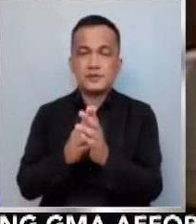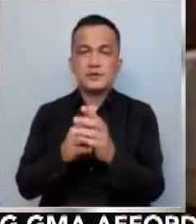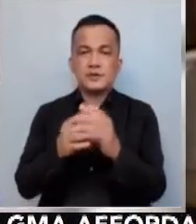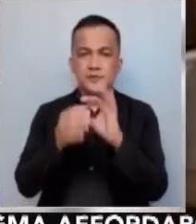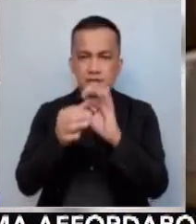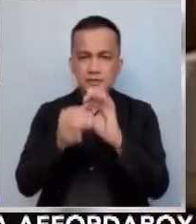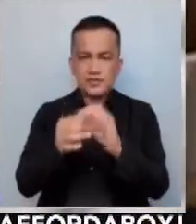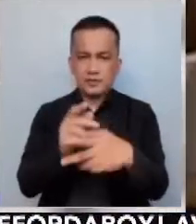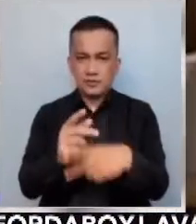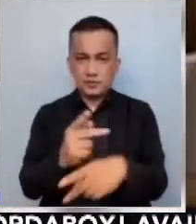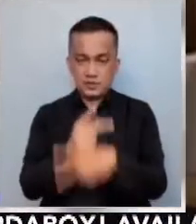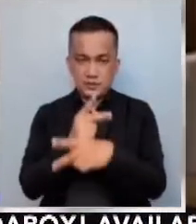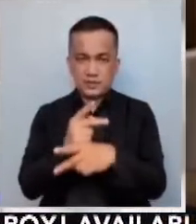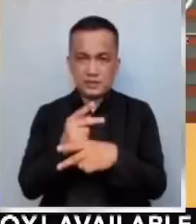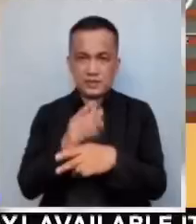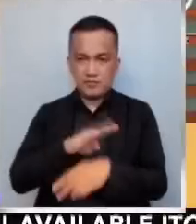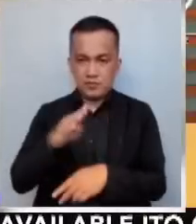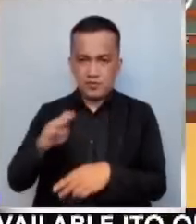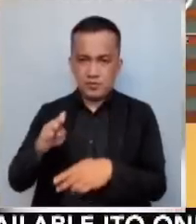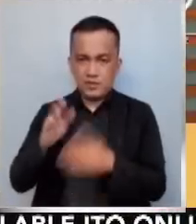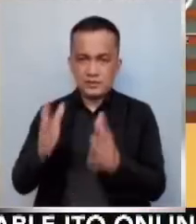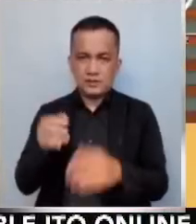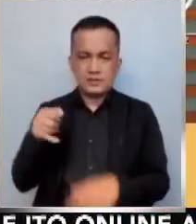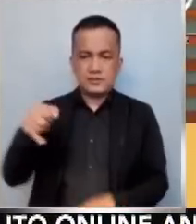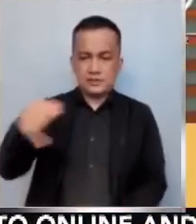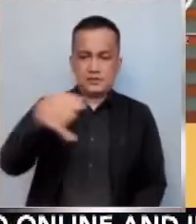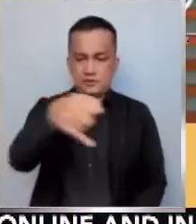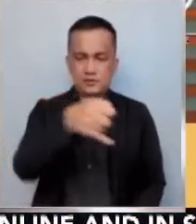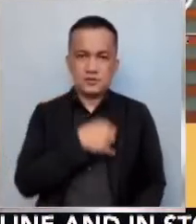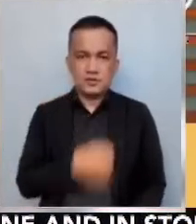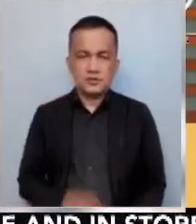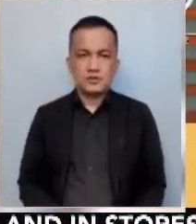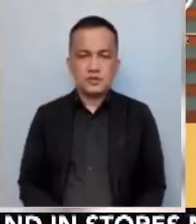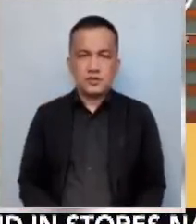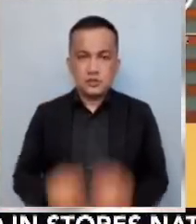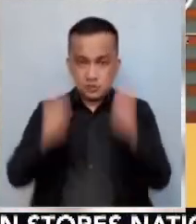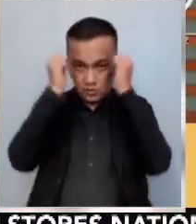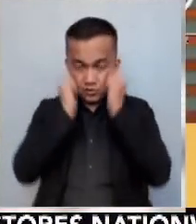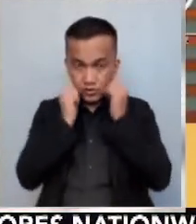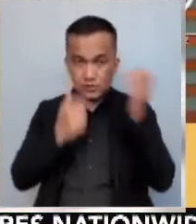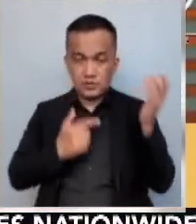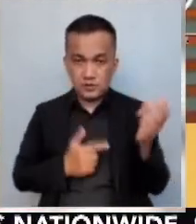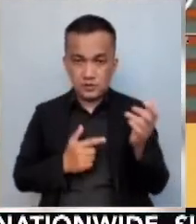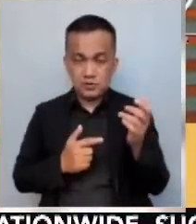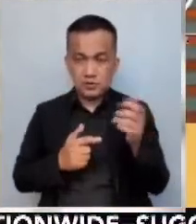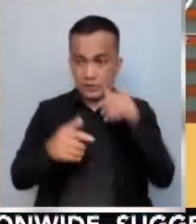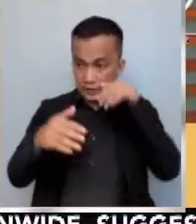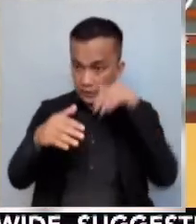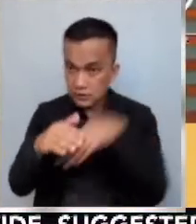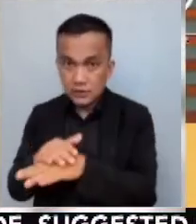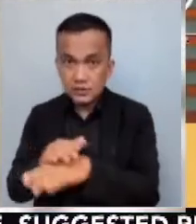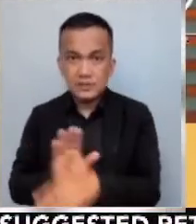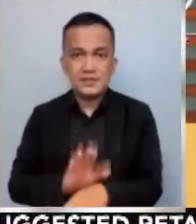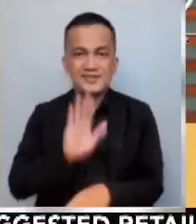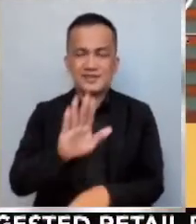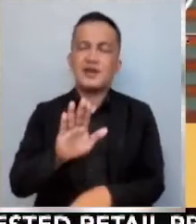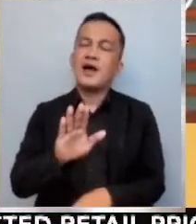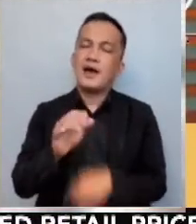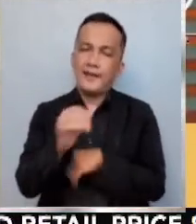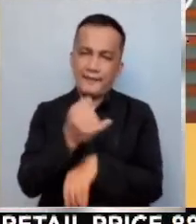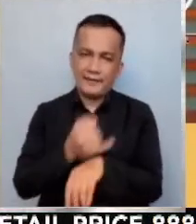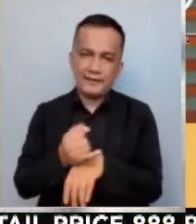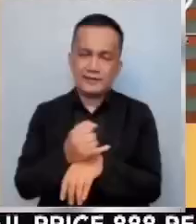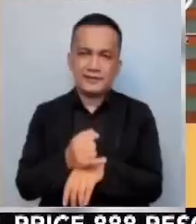ng Boholano sa kanilang teritoryo. Dunay mga terorista who sought refuge in your island. In